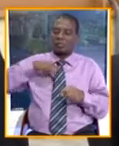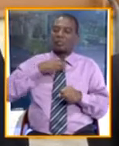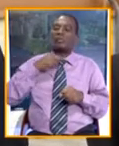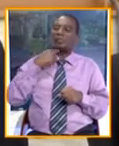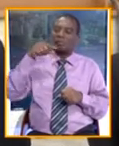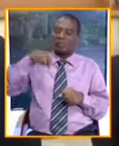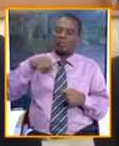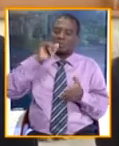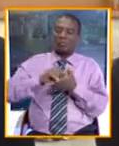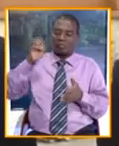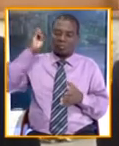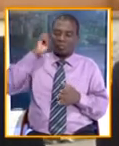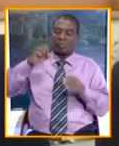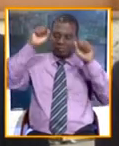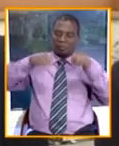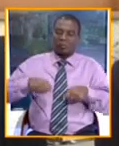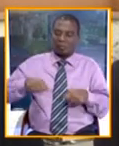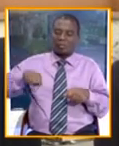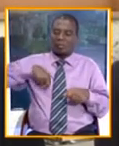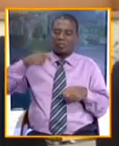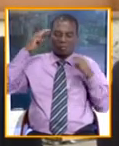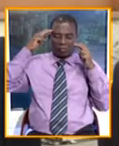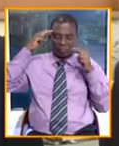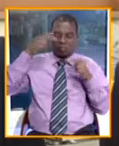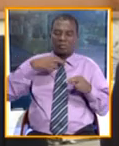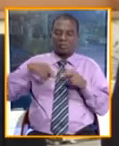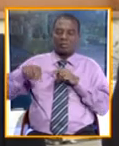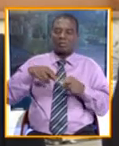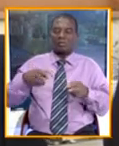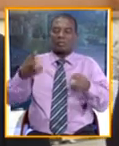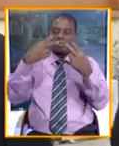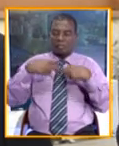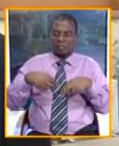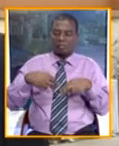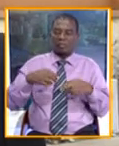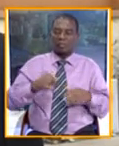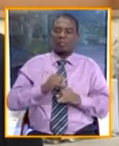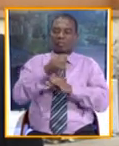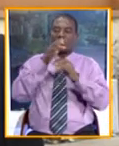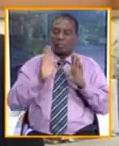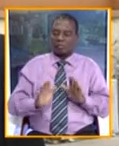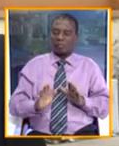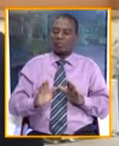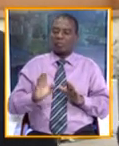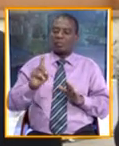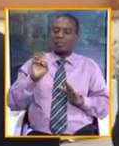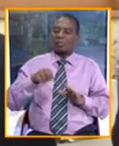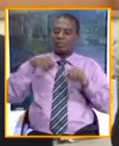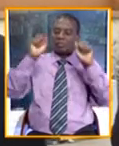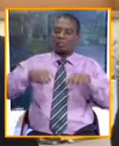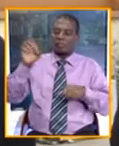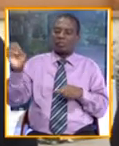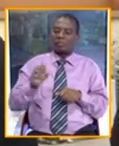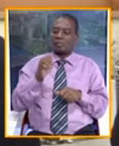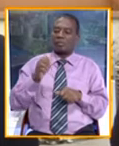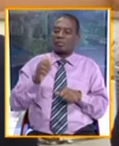pour ça que nous avons réfléchi et nous allons faire venir des investisseurs qui ont la capacité en